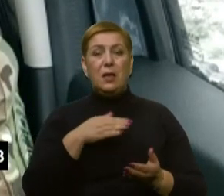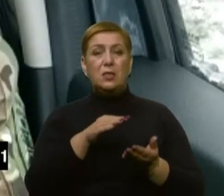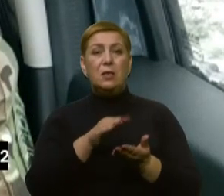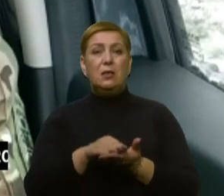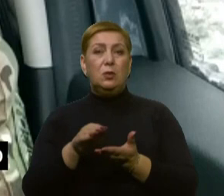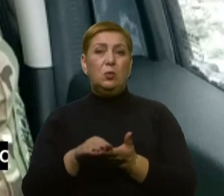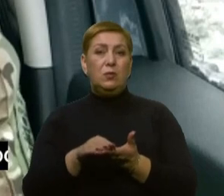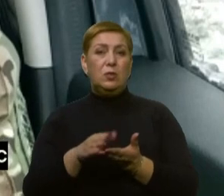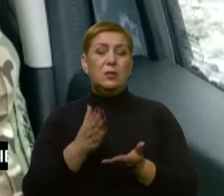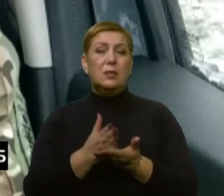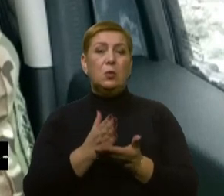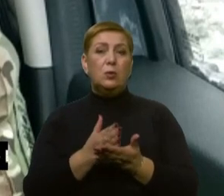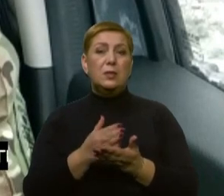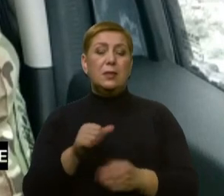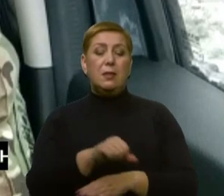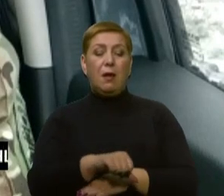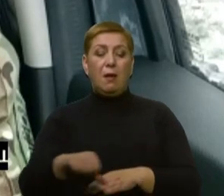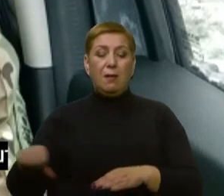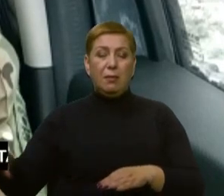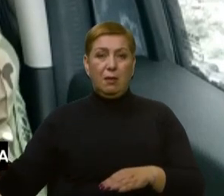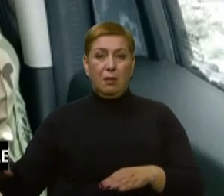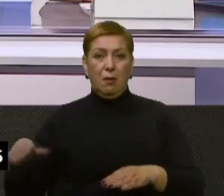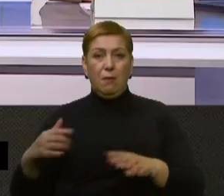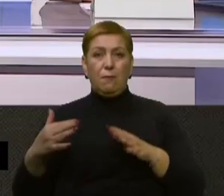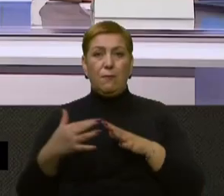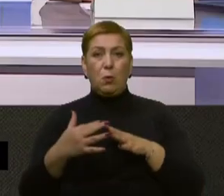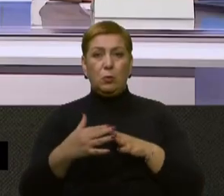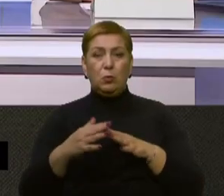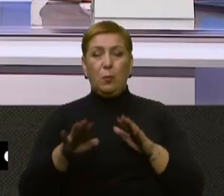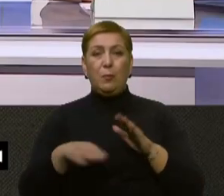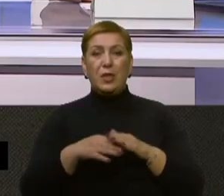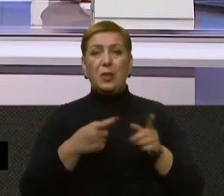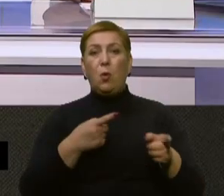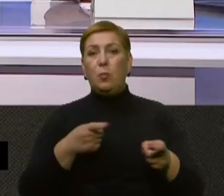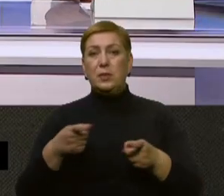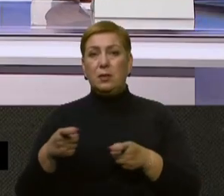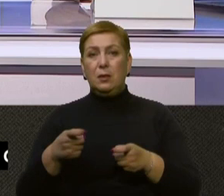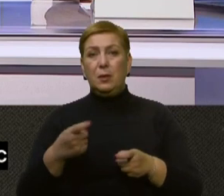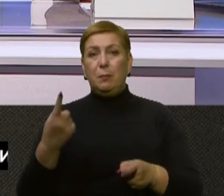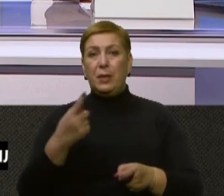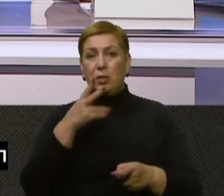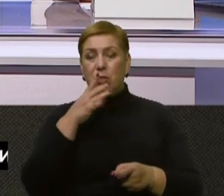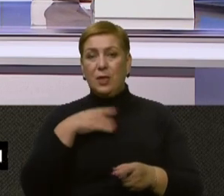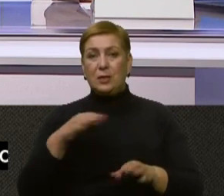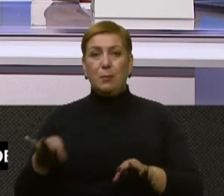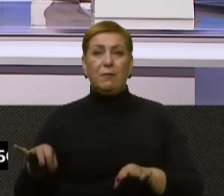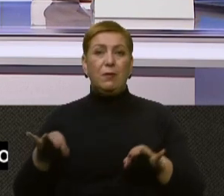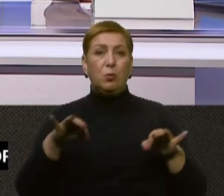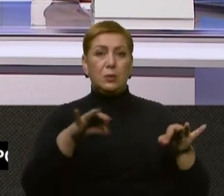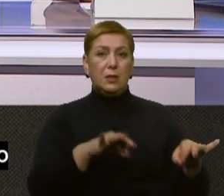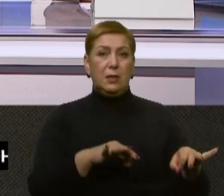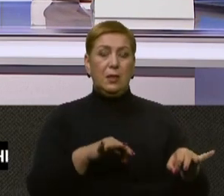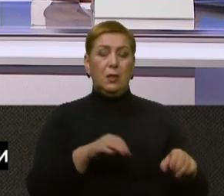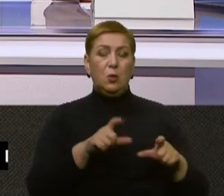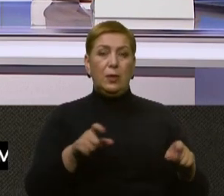на лінії фронту знаходяться, відповідно, під обстрілами. Перший час ми возили людей, ховали